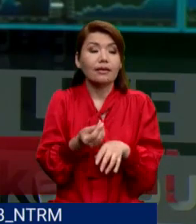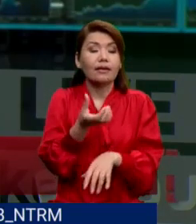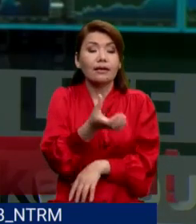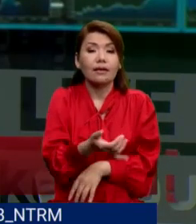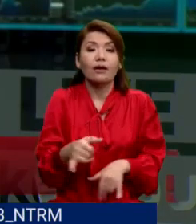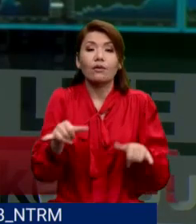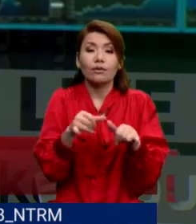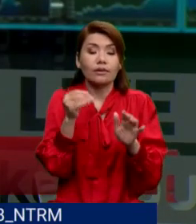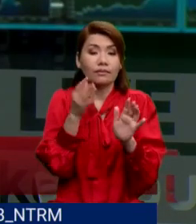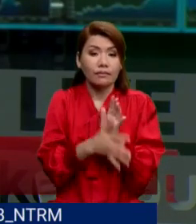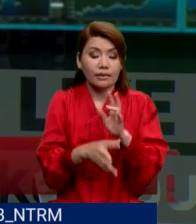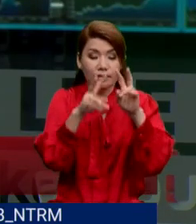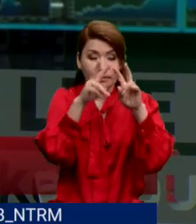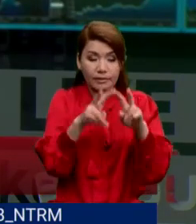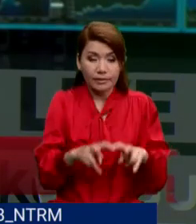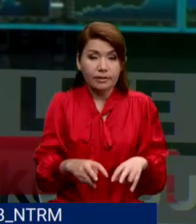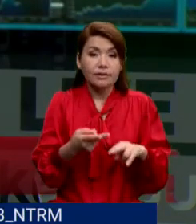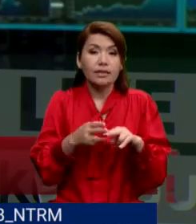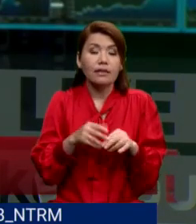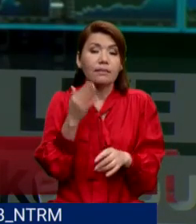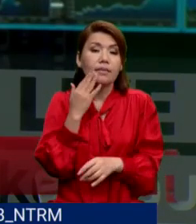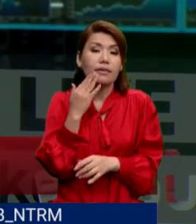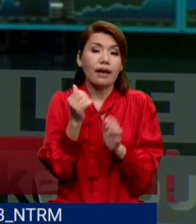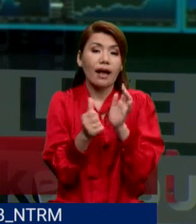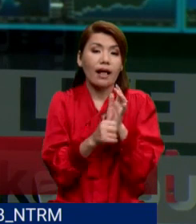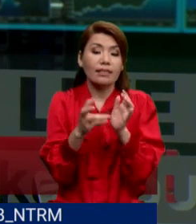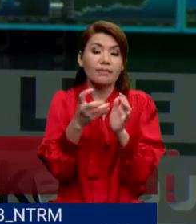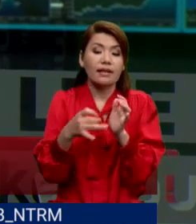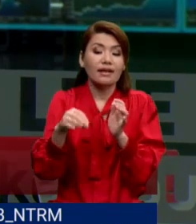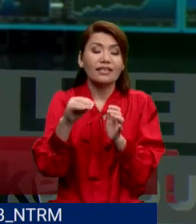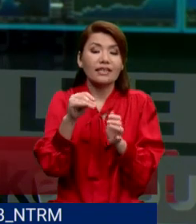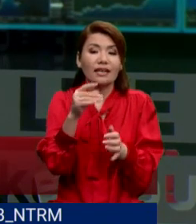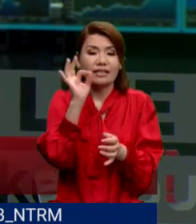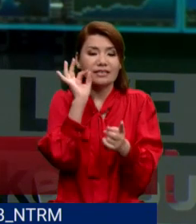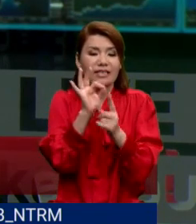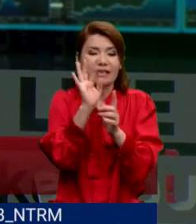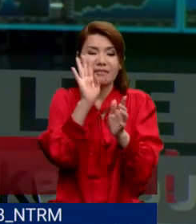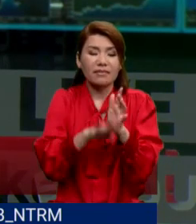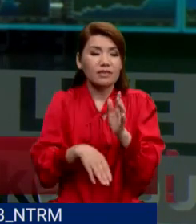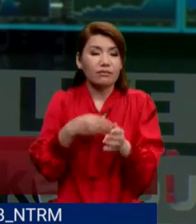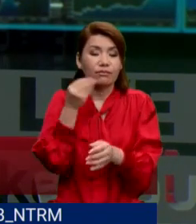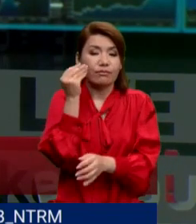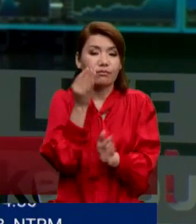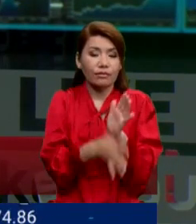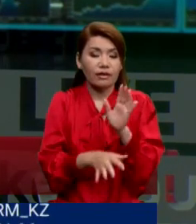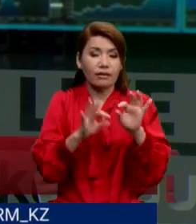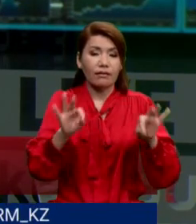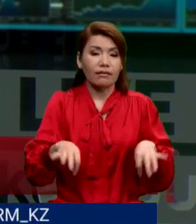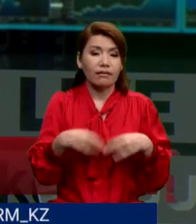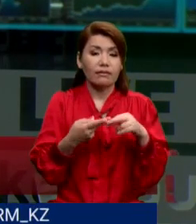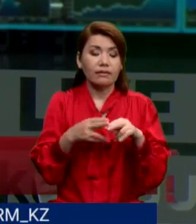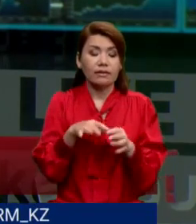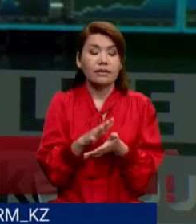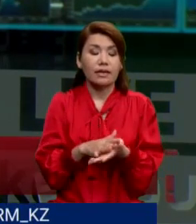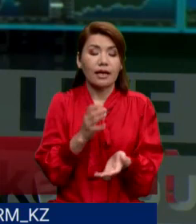қаражаттың қайда кеткенін тексерді. Тексере келе шамамен 6 миллиард теңгенің мақсатсыз жұмсалғанын анықтаған. Аудит нәтижелерімен тілшіміз